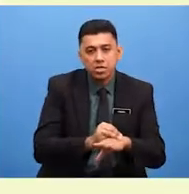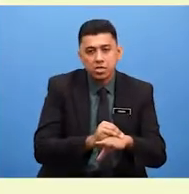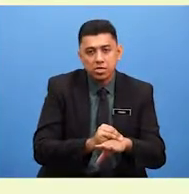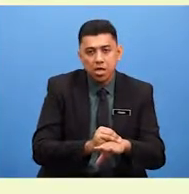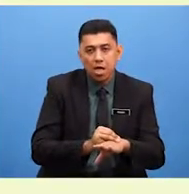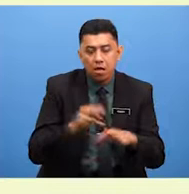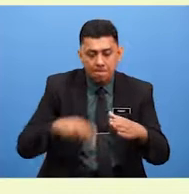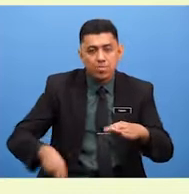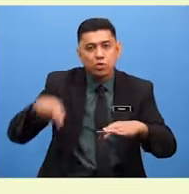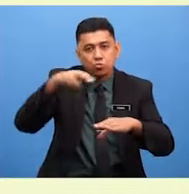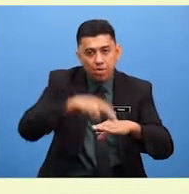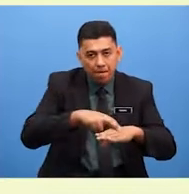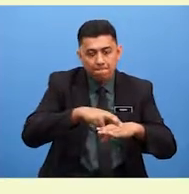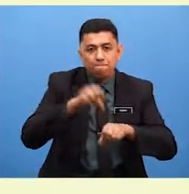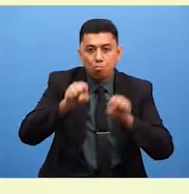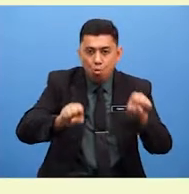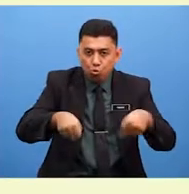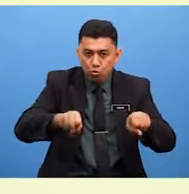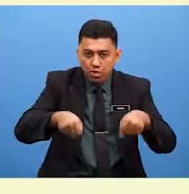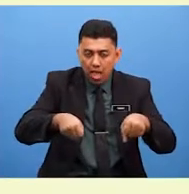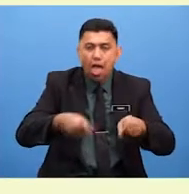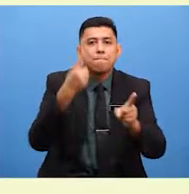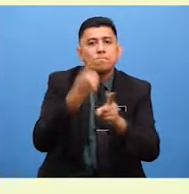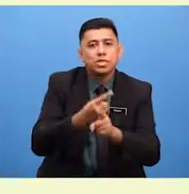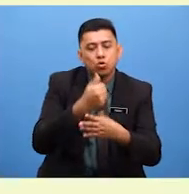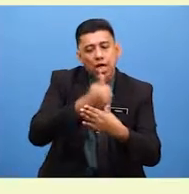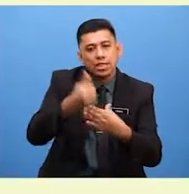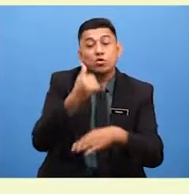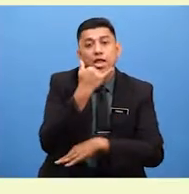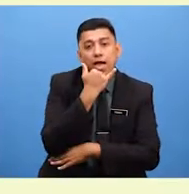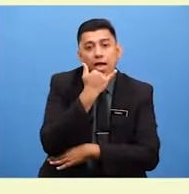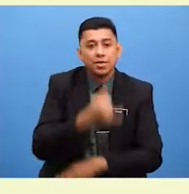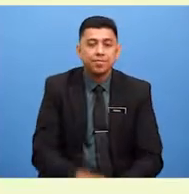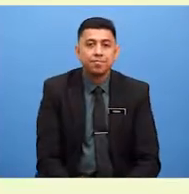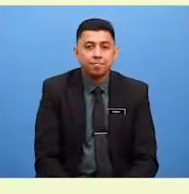semasa menunggang motosikal. Betul atau salah?